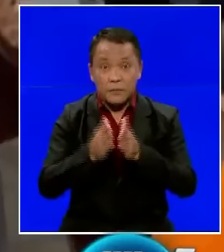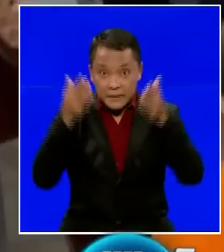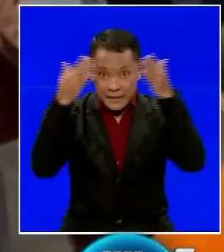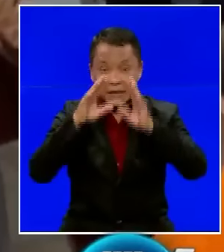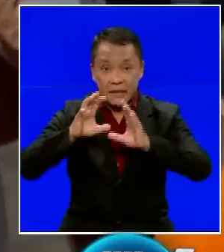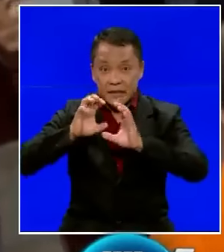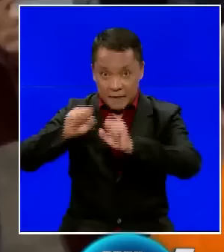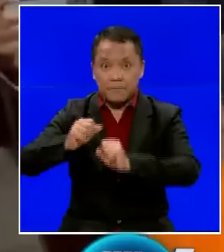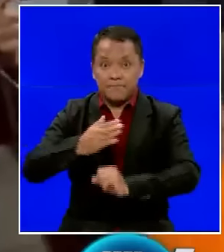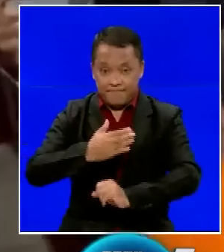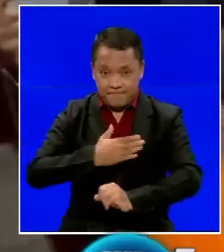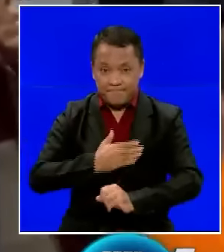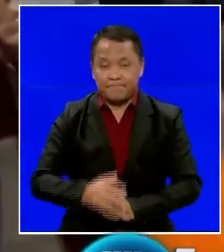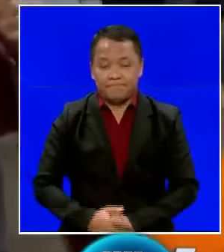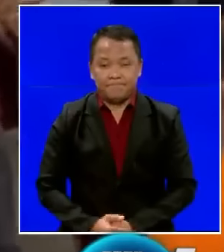จ้งจับผม